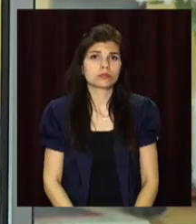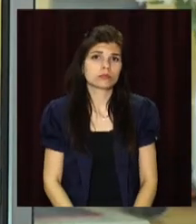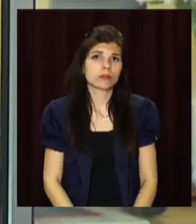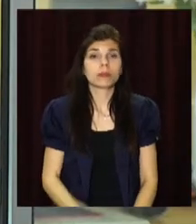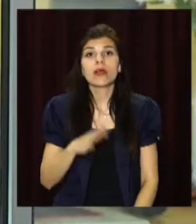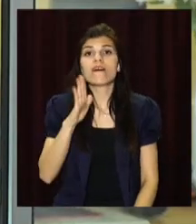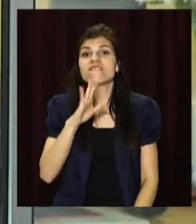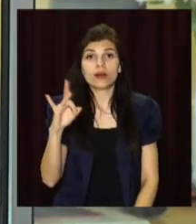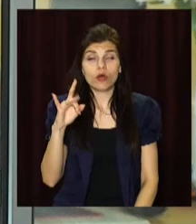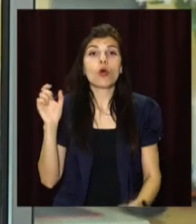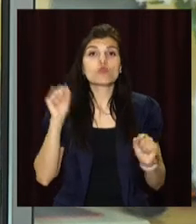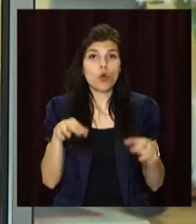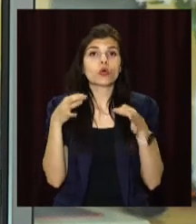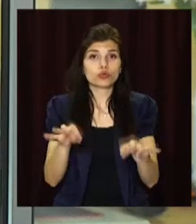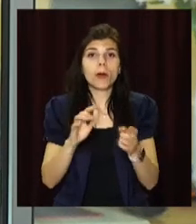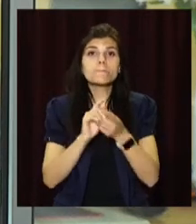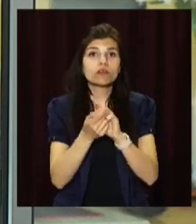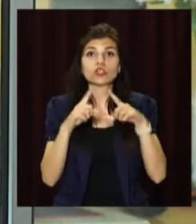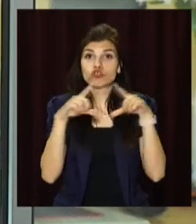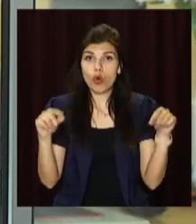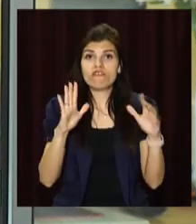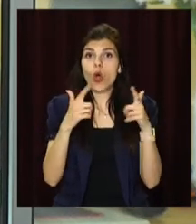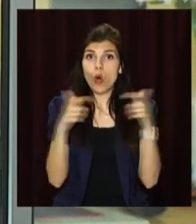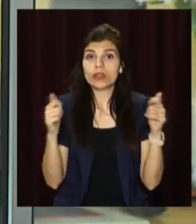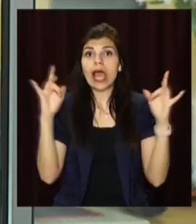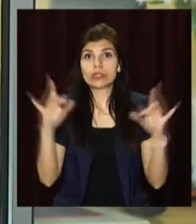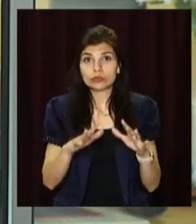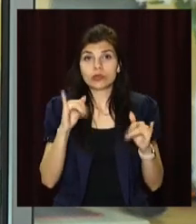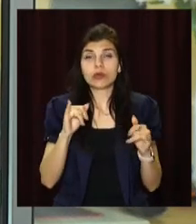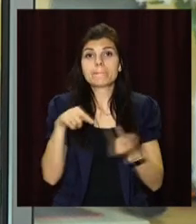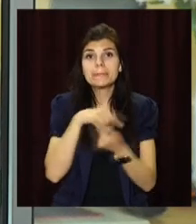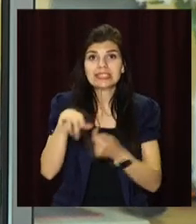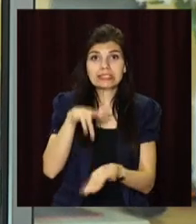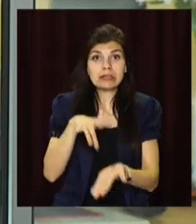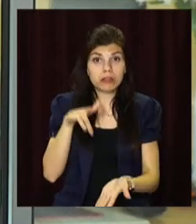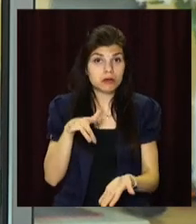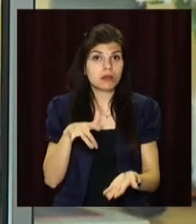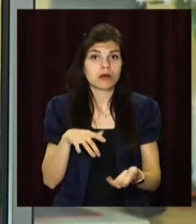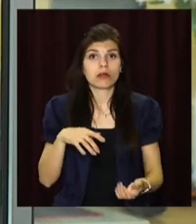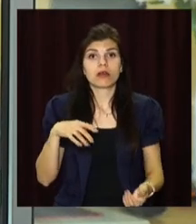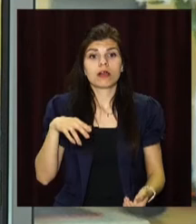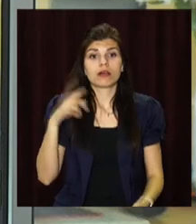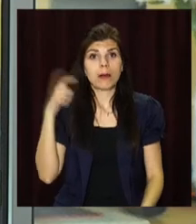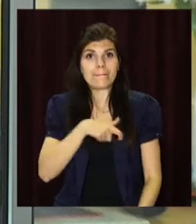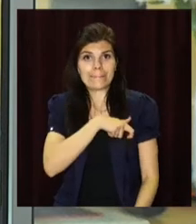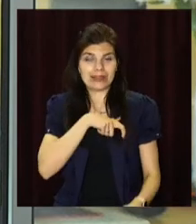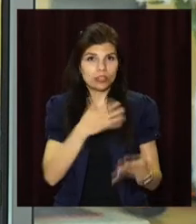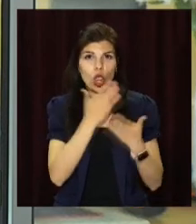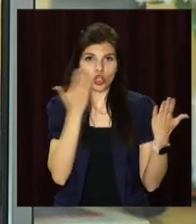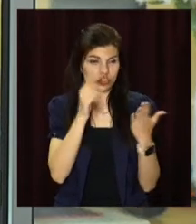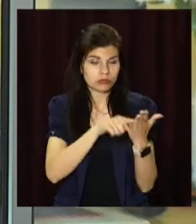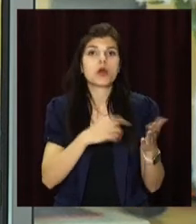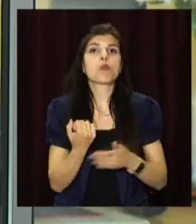У Верховній Раді можуть дозволити перетворювати школи в готелі, ресторани і бізнес-центри. Парламентарі в першому